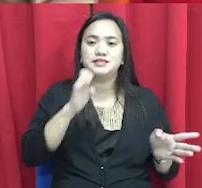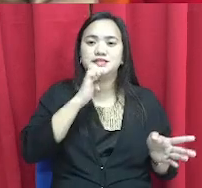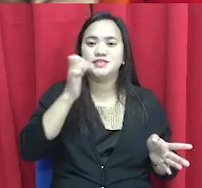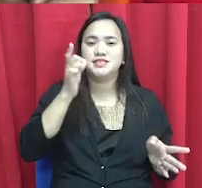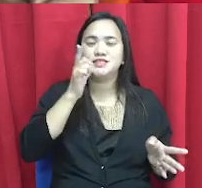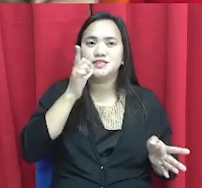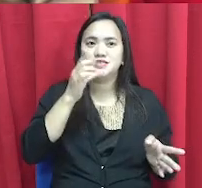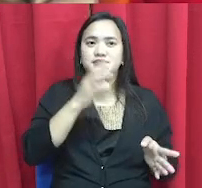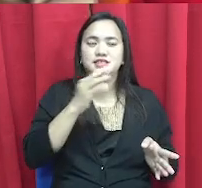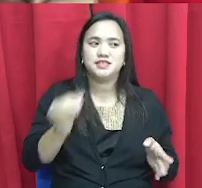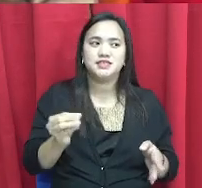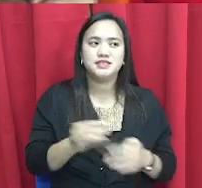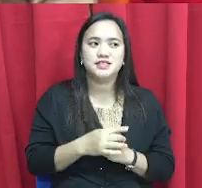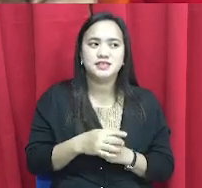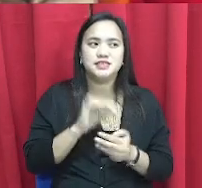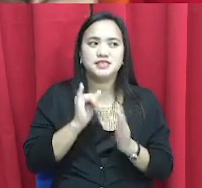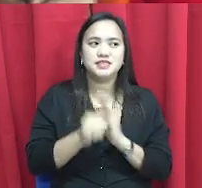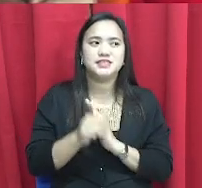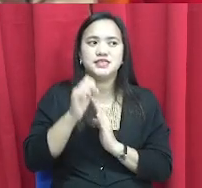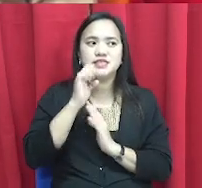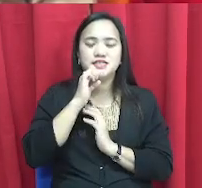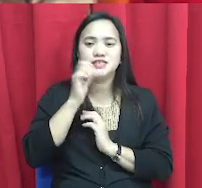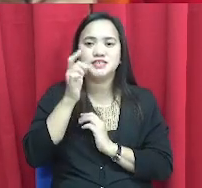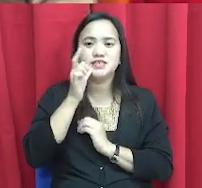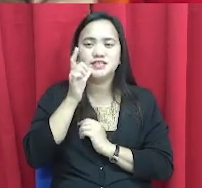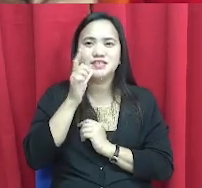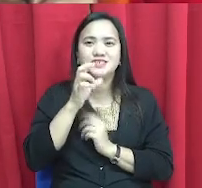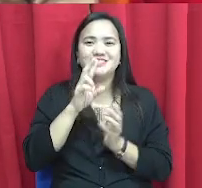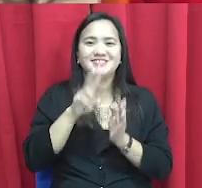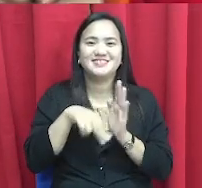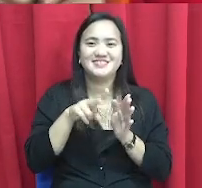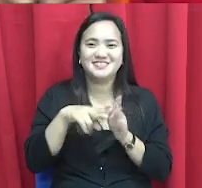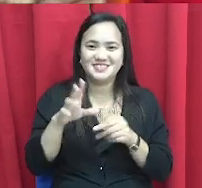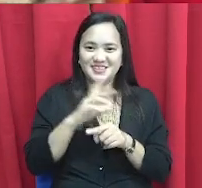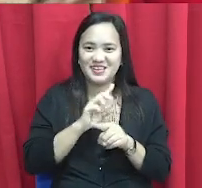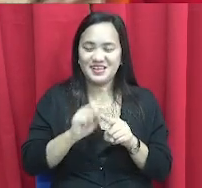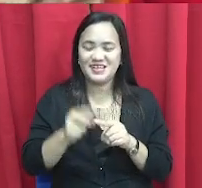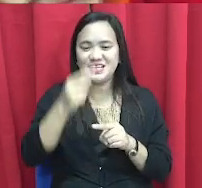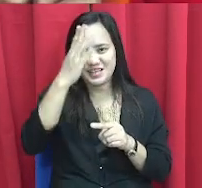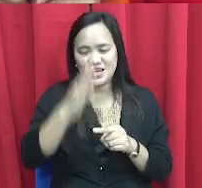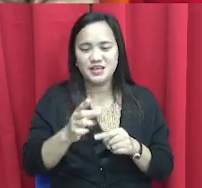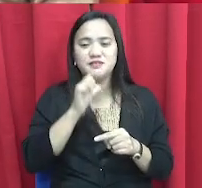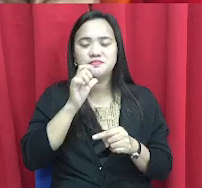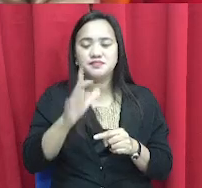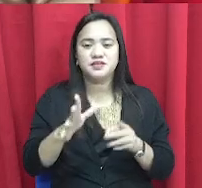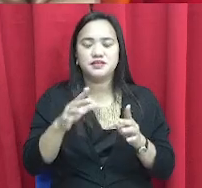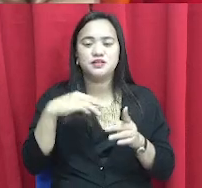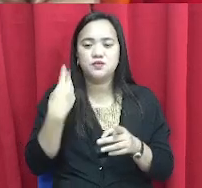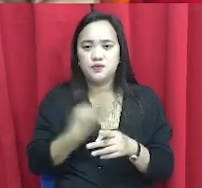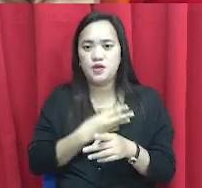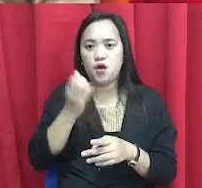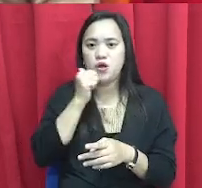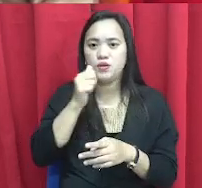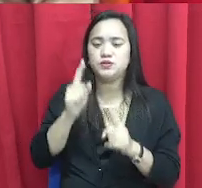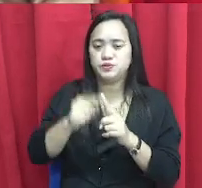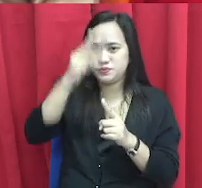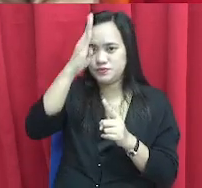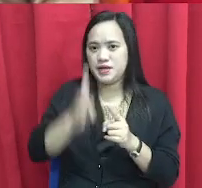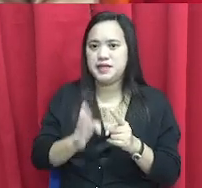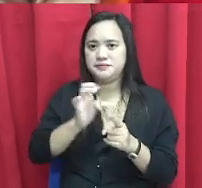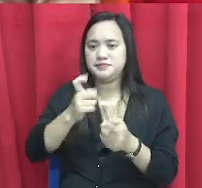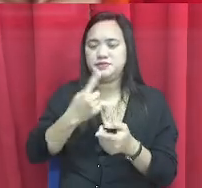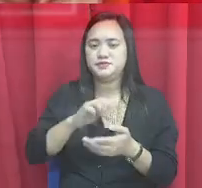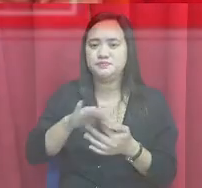sumabay talaga sa amin sabay-sabay tayong mag-lunch virtually at God bless you all po and To God be the